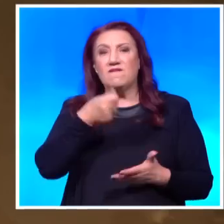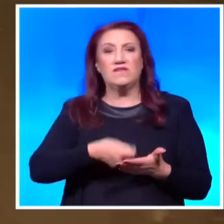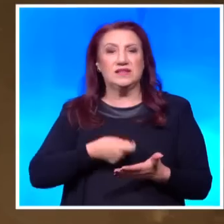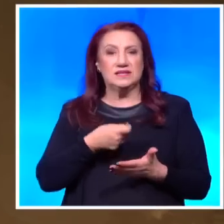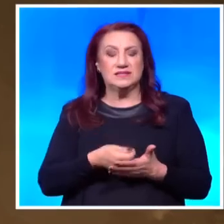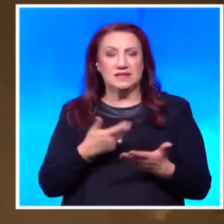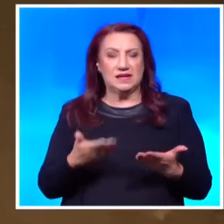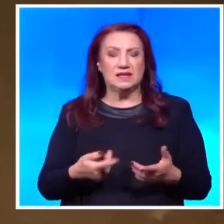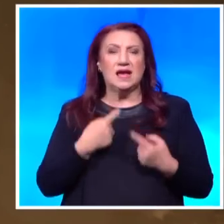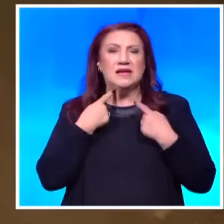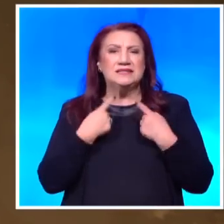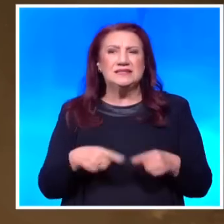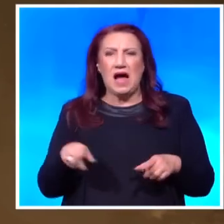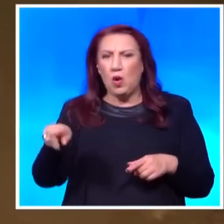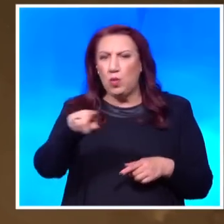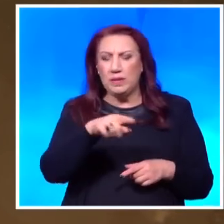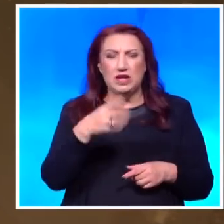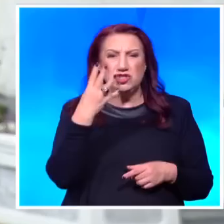все още не са остойностени.